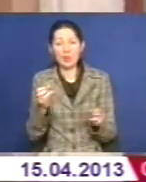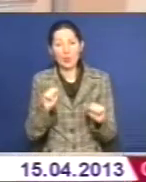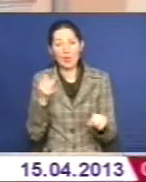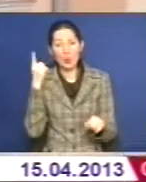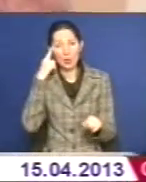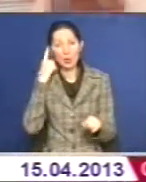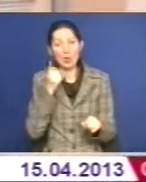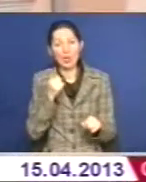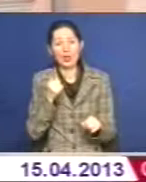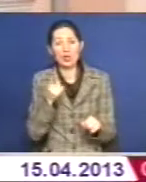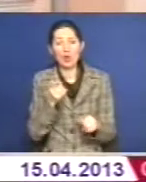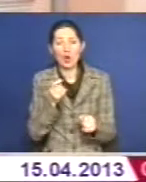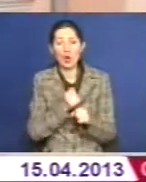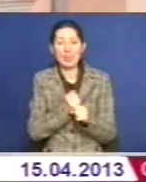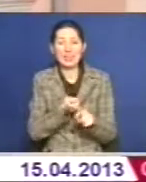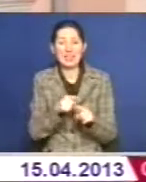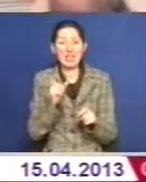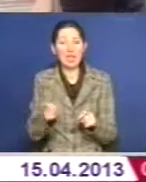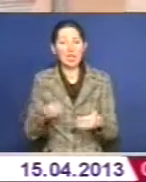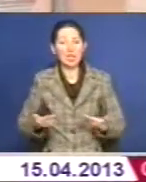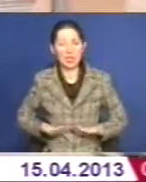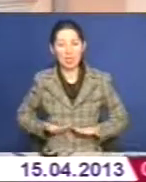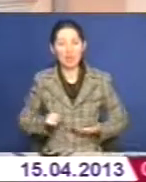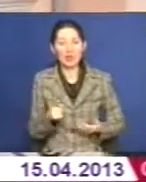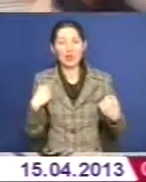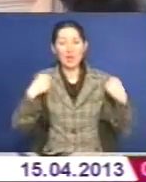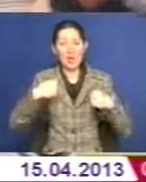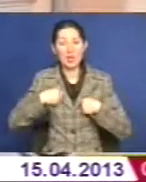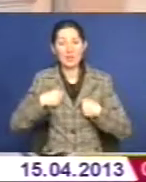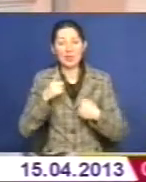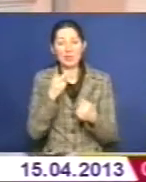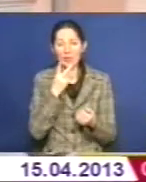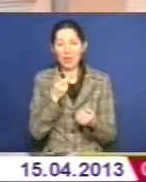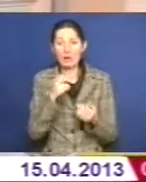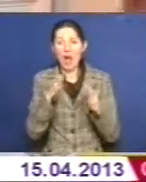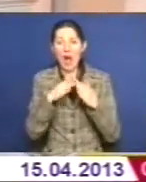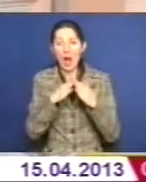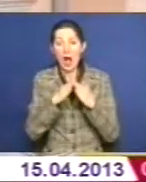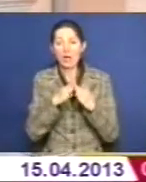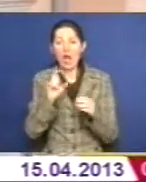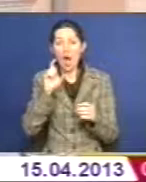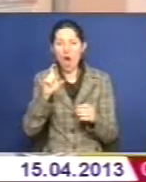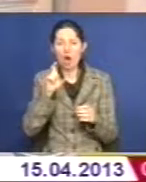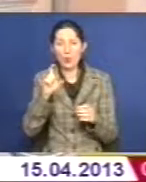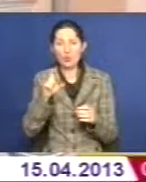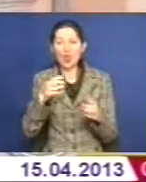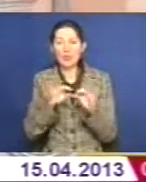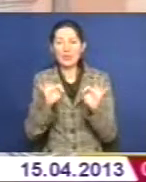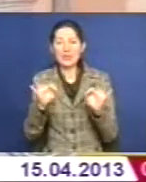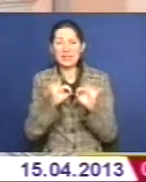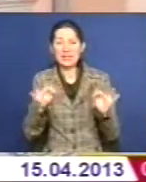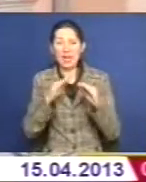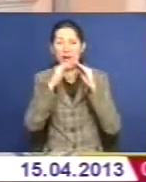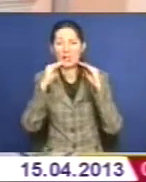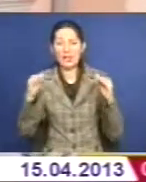смаки. Історія, от взяти, наприклад, цю фотографію, хата, от, в яким грубим слоєм сіна вкритий дах. Ну, взяти